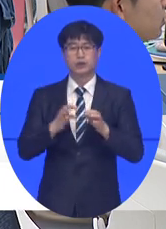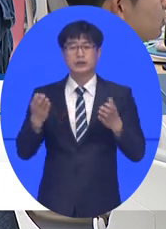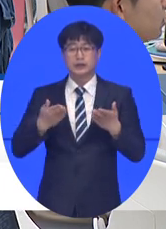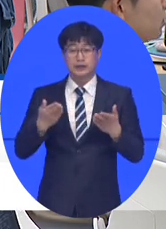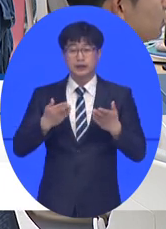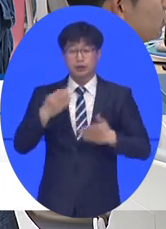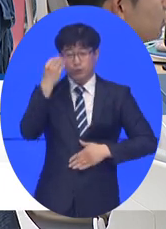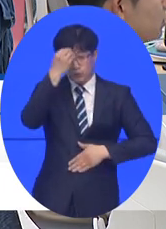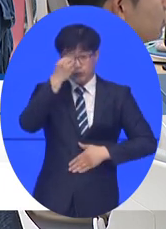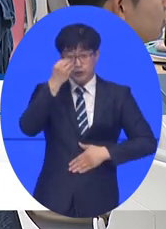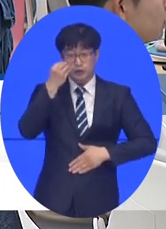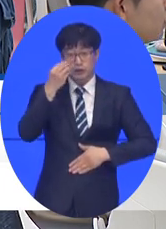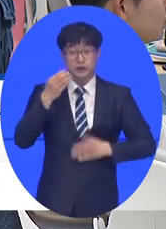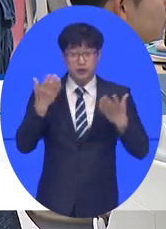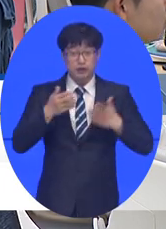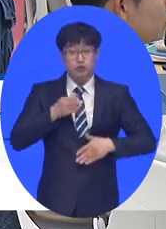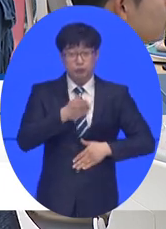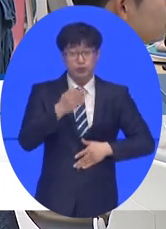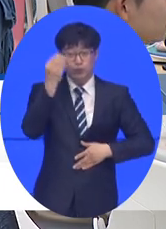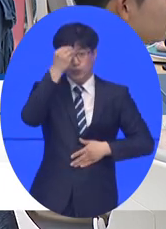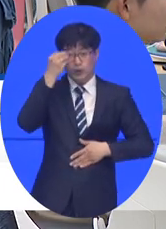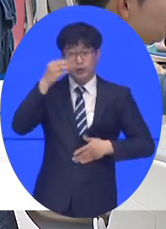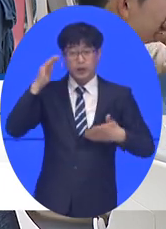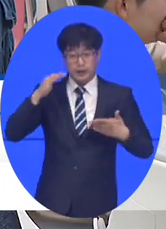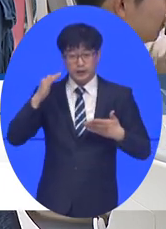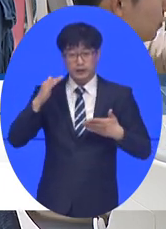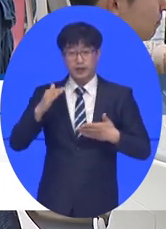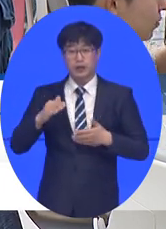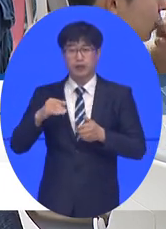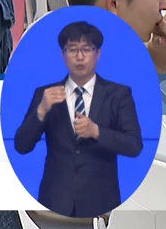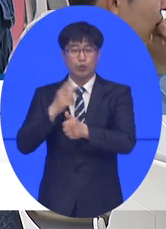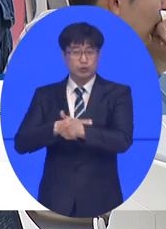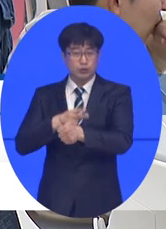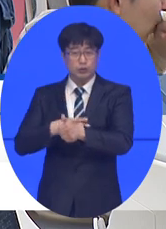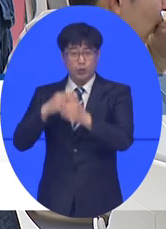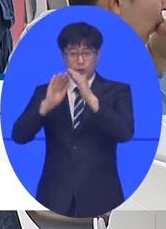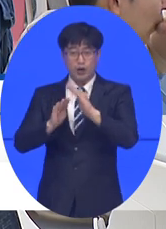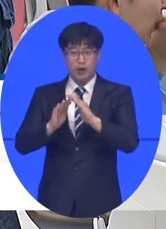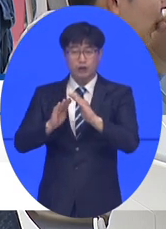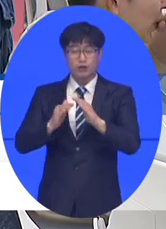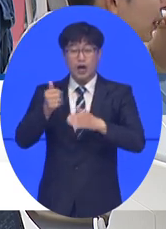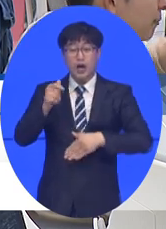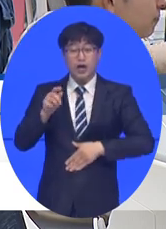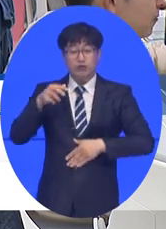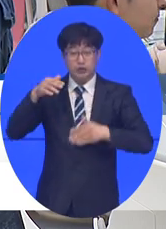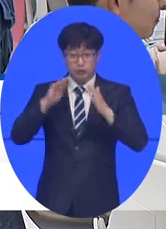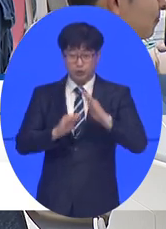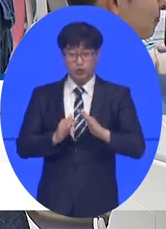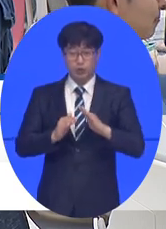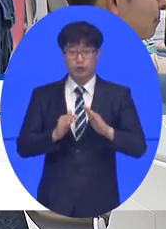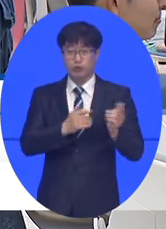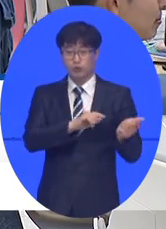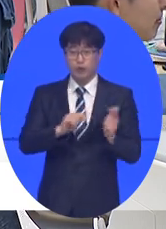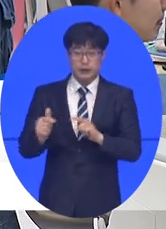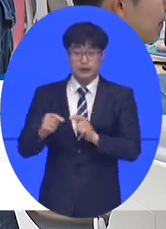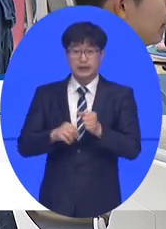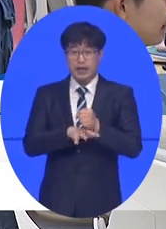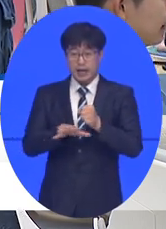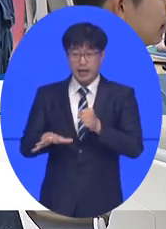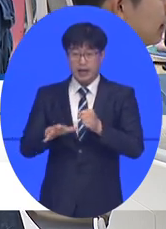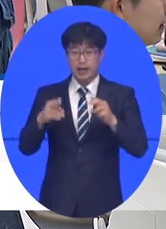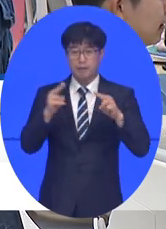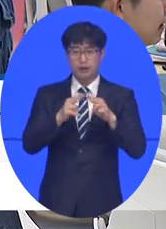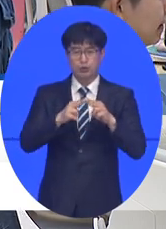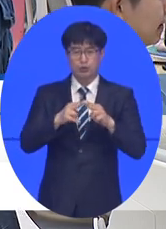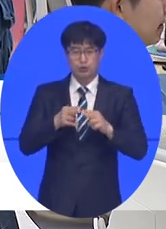직업계고 학생들, 그다음에 교원 연수 과정, 학위 과정, 비학위 과정 등 경기도는 다양한 반도체